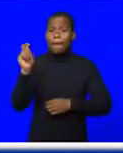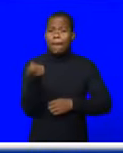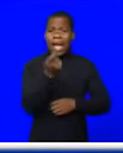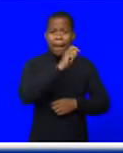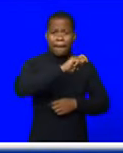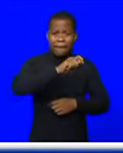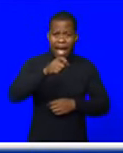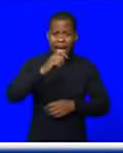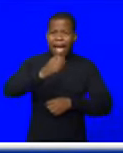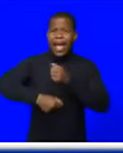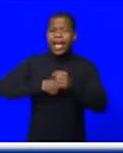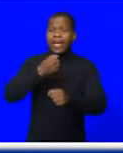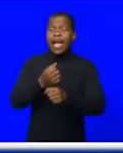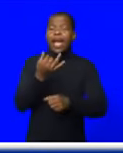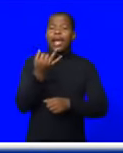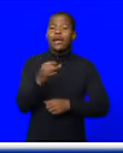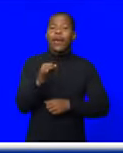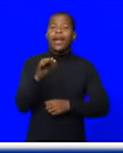kakhulu eminyakeni yaba